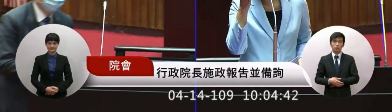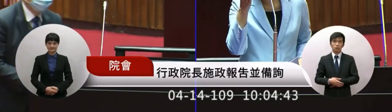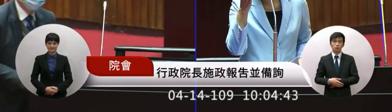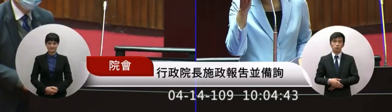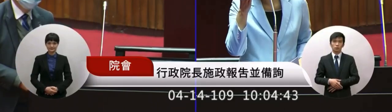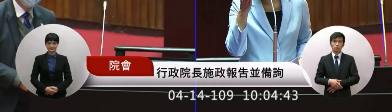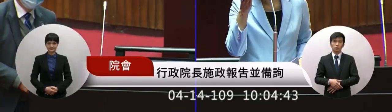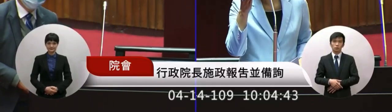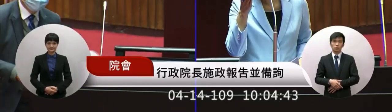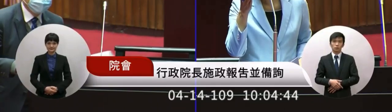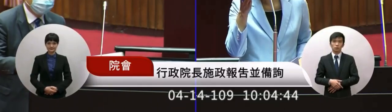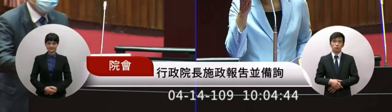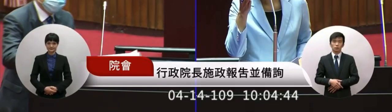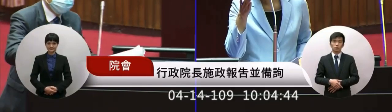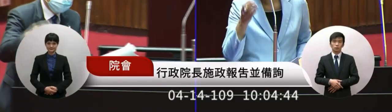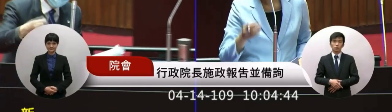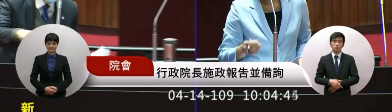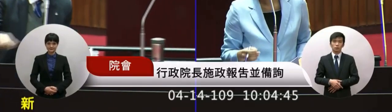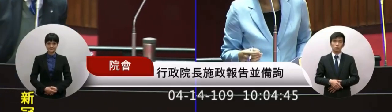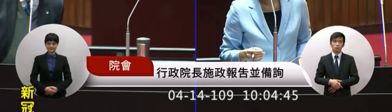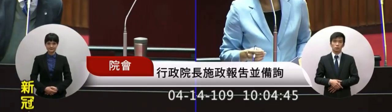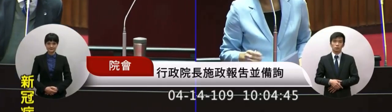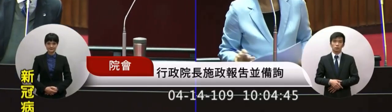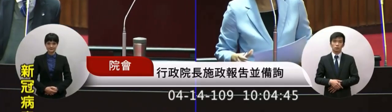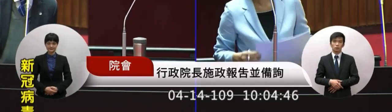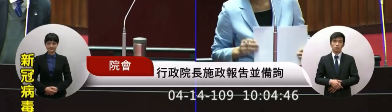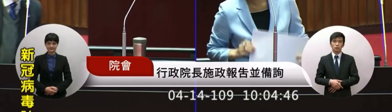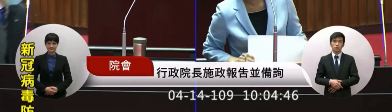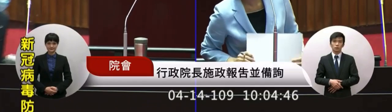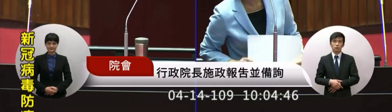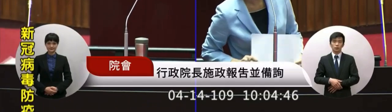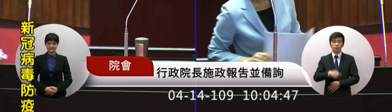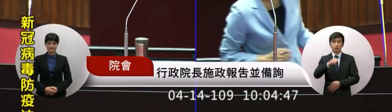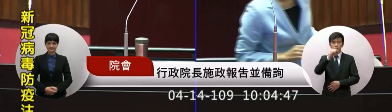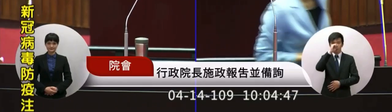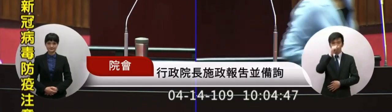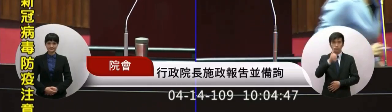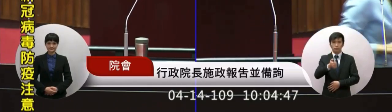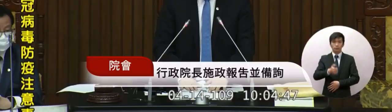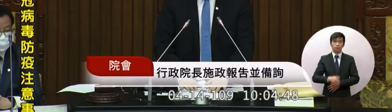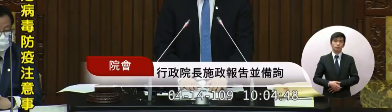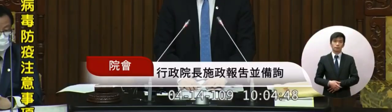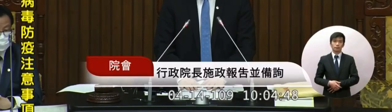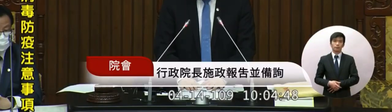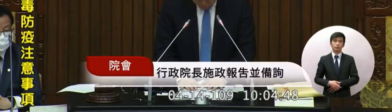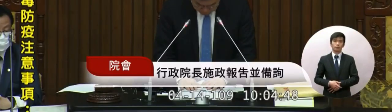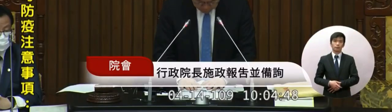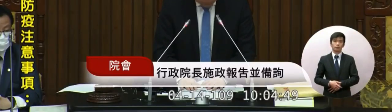好，谢谢，谢谢。